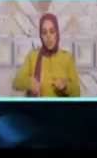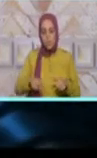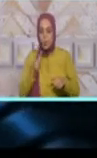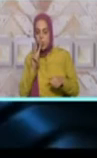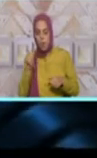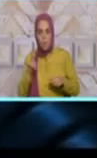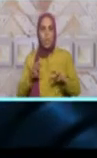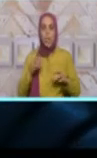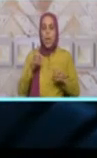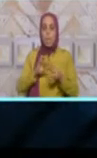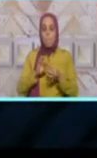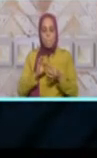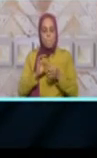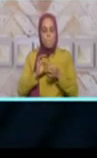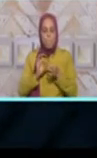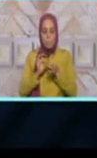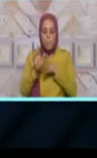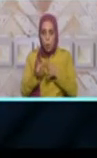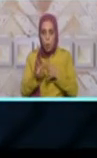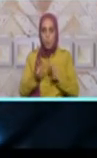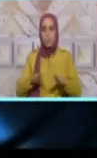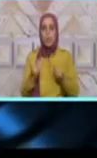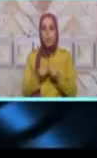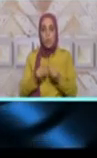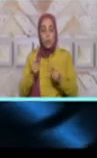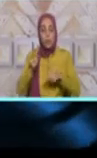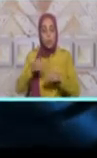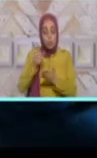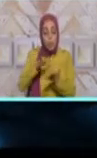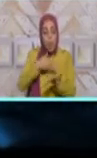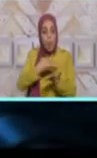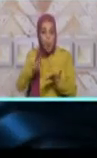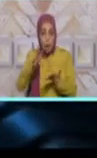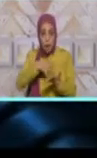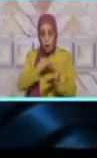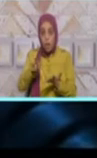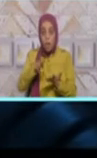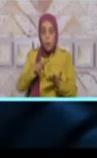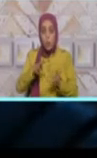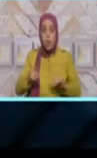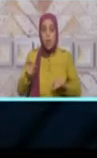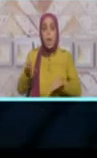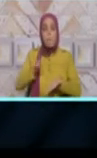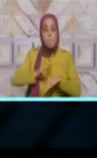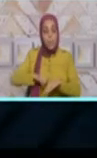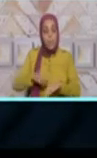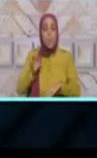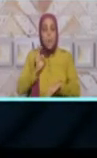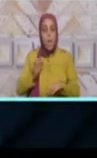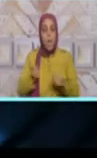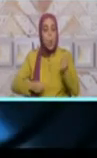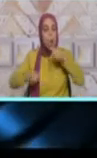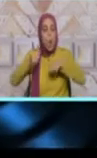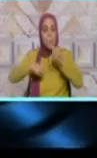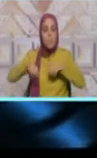الانفن معادن اقتصاديه وفقا لدراسات الجدوى. الدوله انفقت كثير جدا على دراسات الجدوى، لكن الحقيقه والمصنع اتعمل